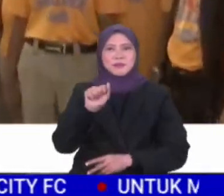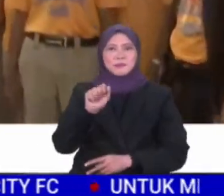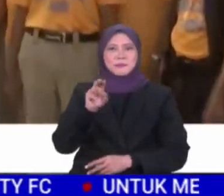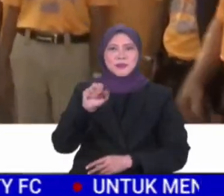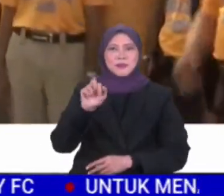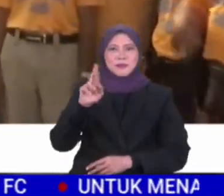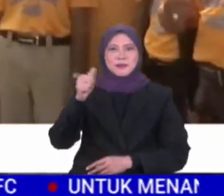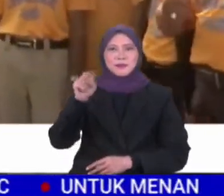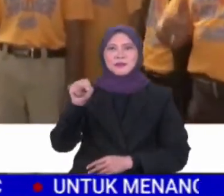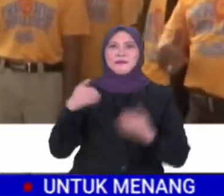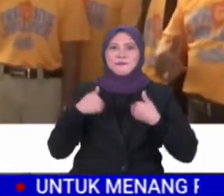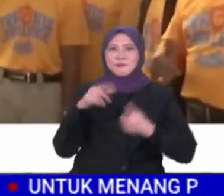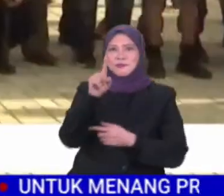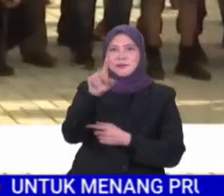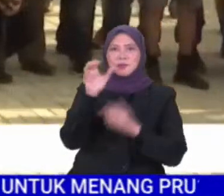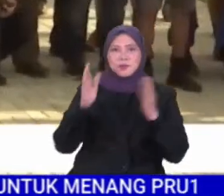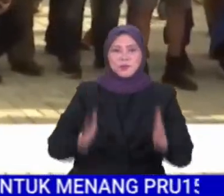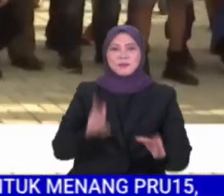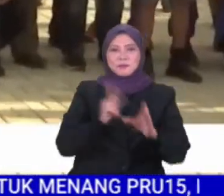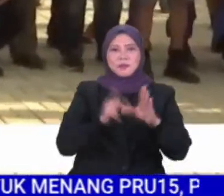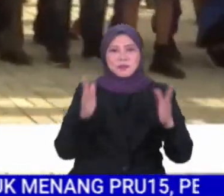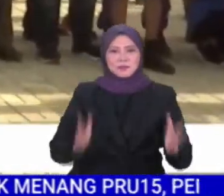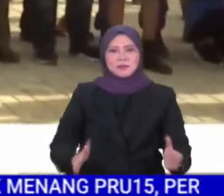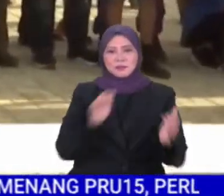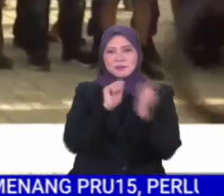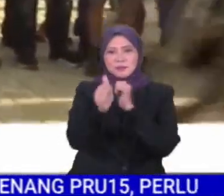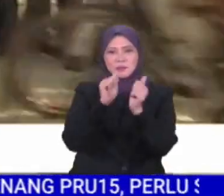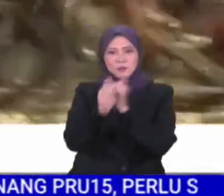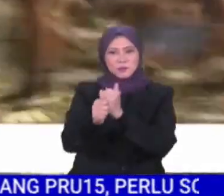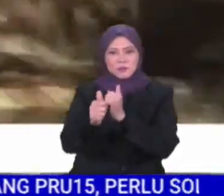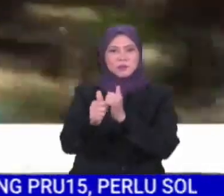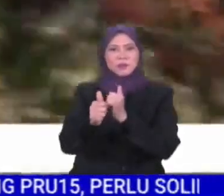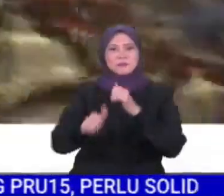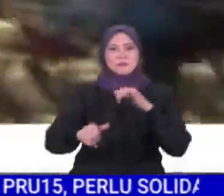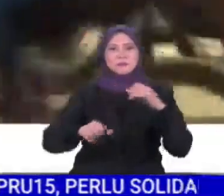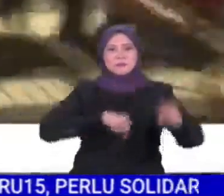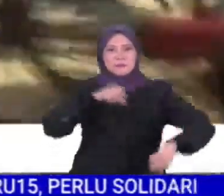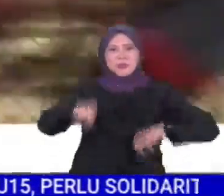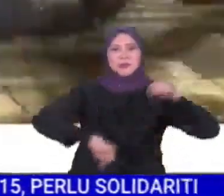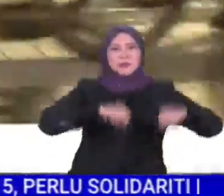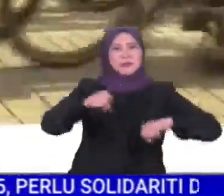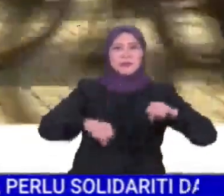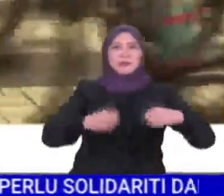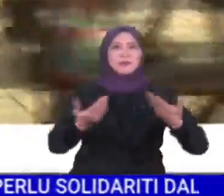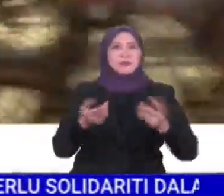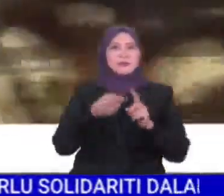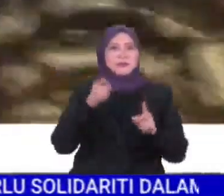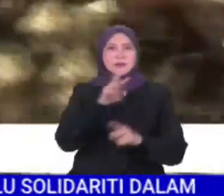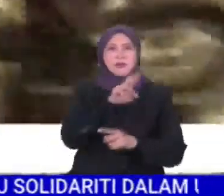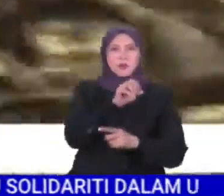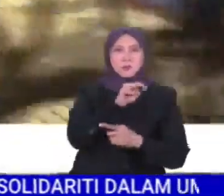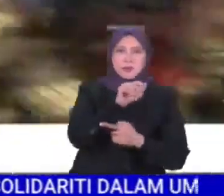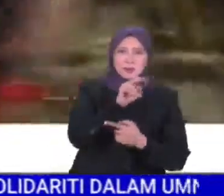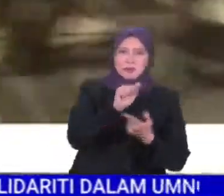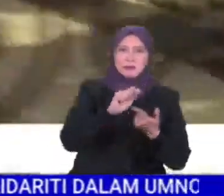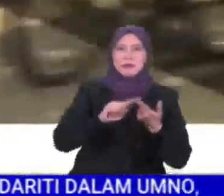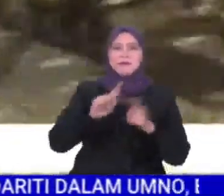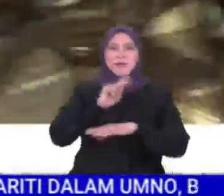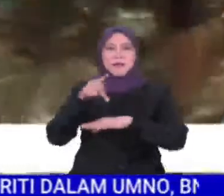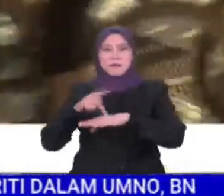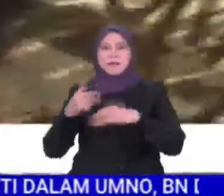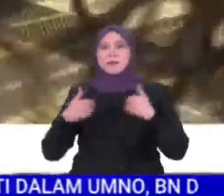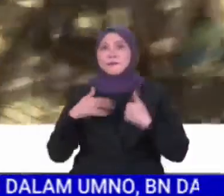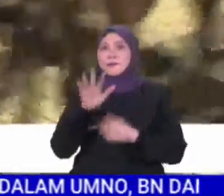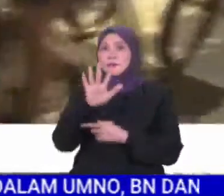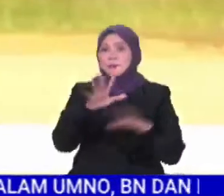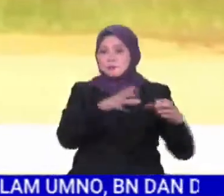100 orang peserta acara sukar lasak yang turut mendapat penyitaan dari Semenanjung Rumania dan Filipina itu menawarkan